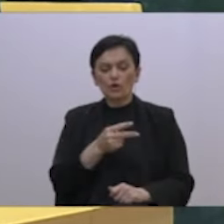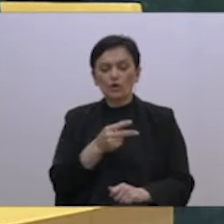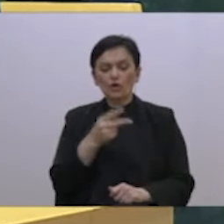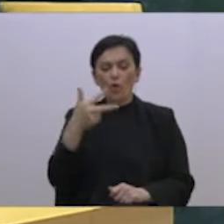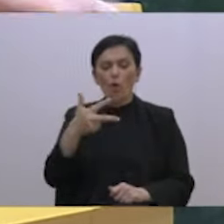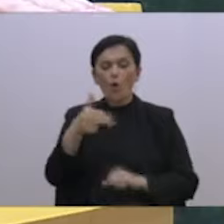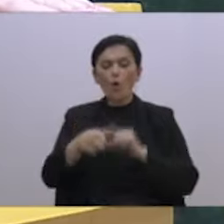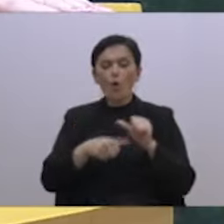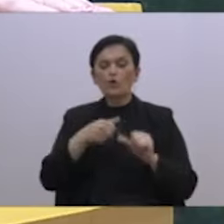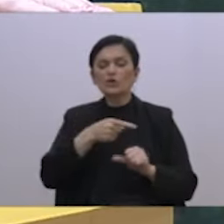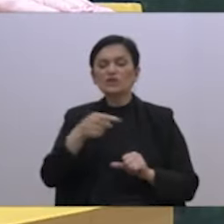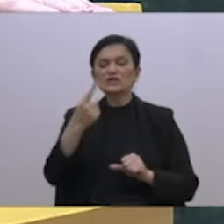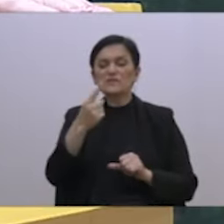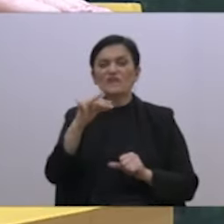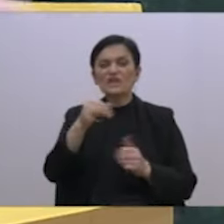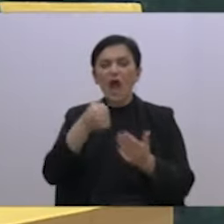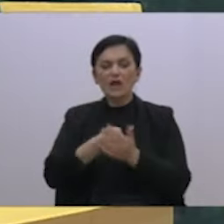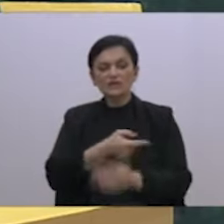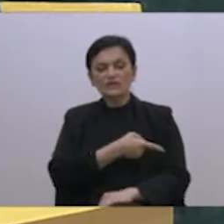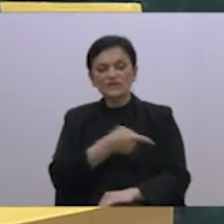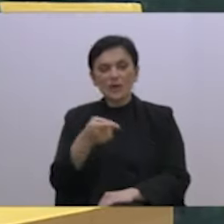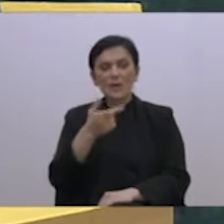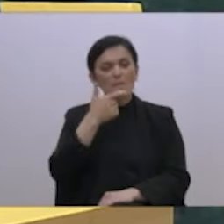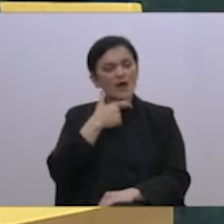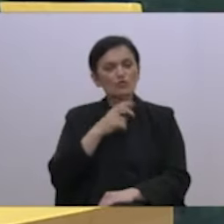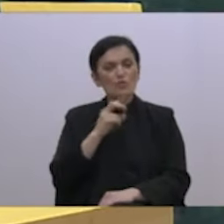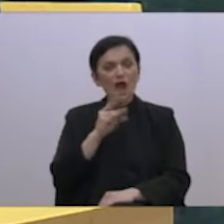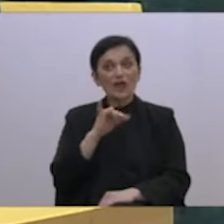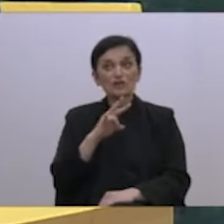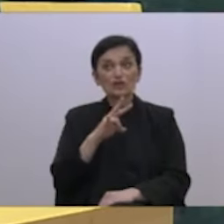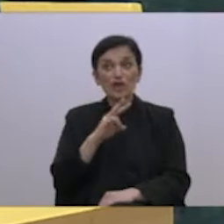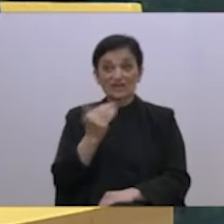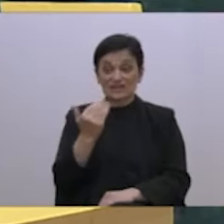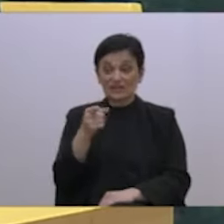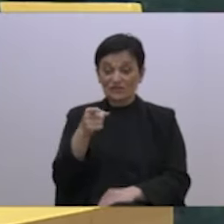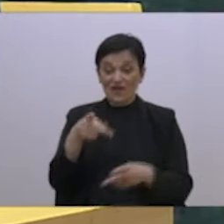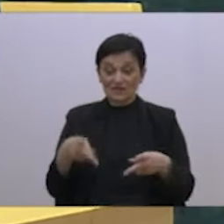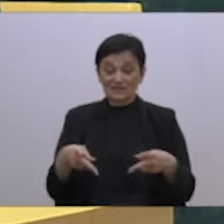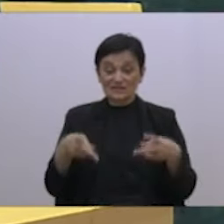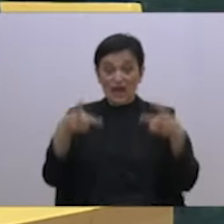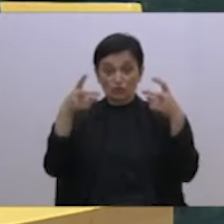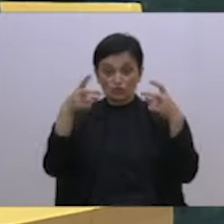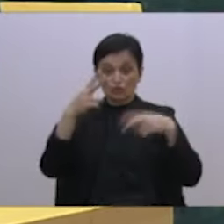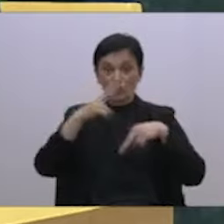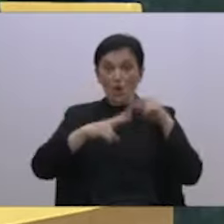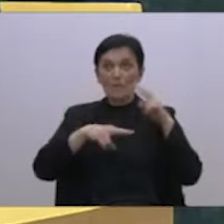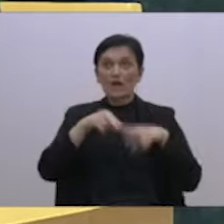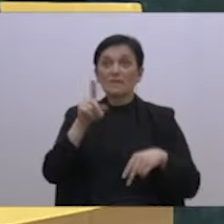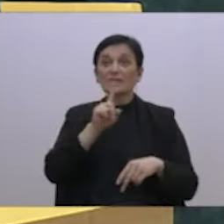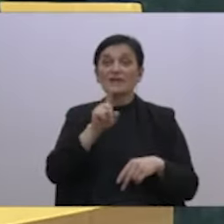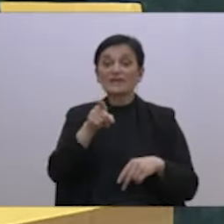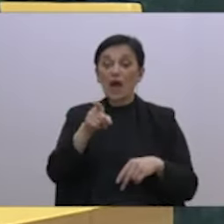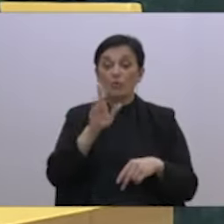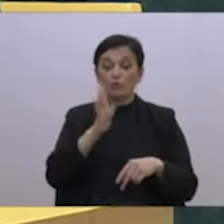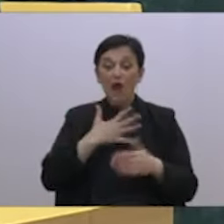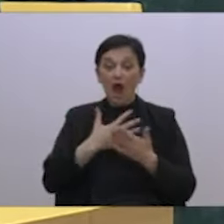2020 წლის 1 იანვრამდე ბატონ ბეჟან თქვენ რომ სასტუმრო ააშენოთ რა აქტივებსაც თქვენ